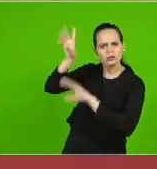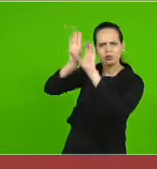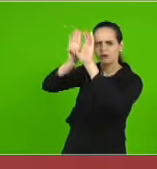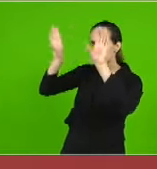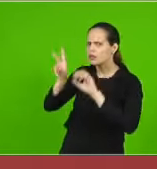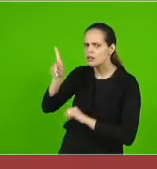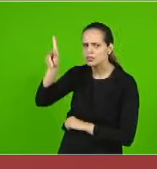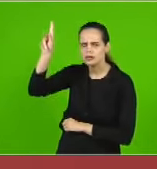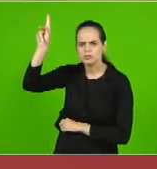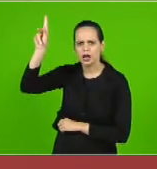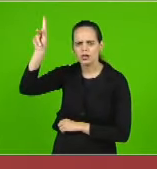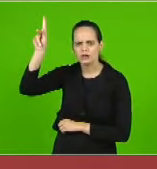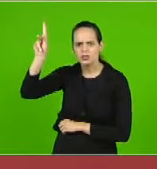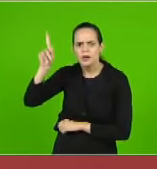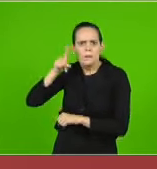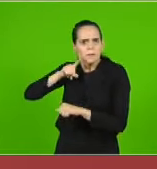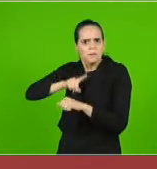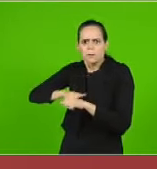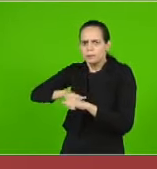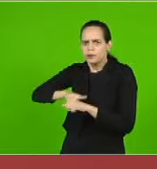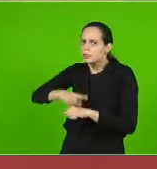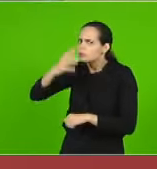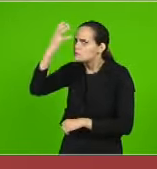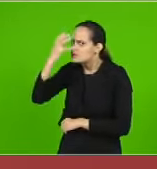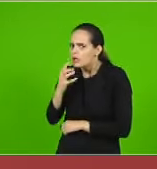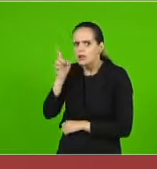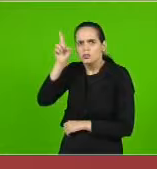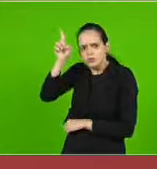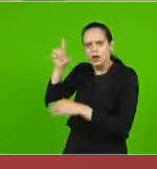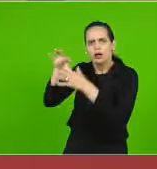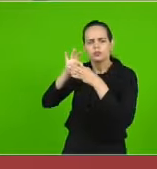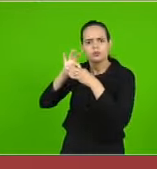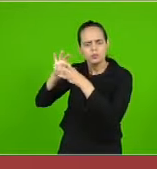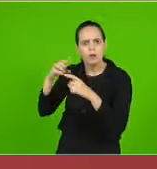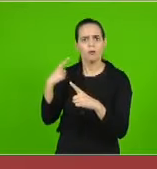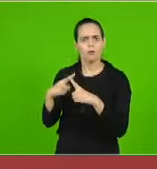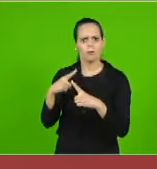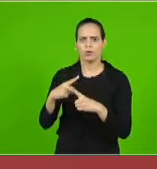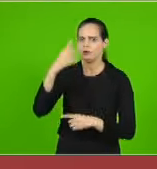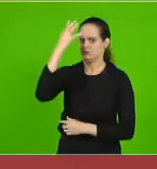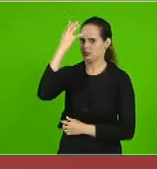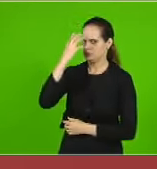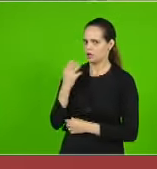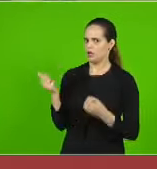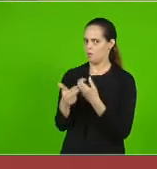времени, выделенного вечности. Это драматическая пауза,